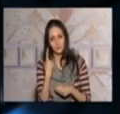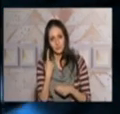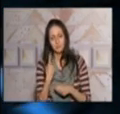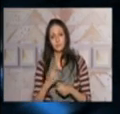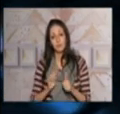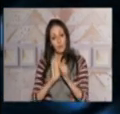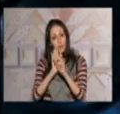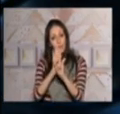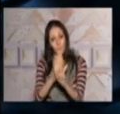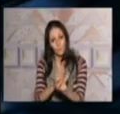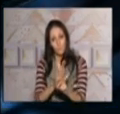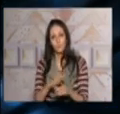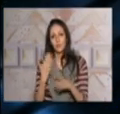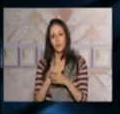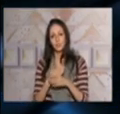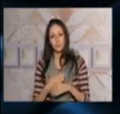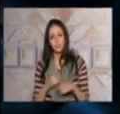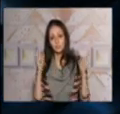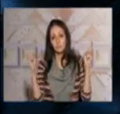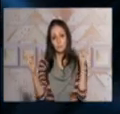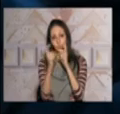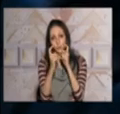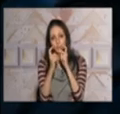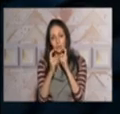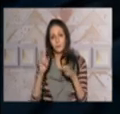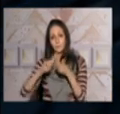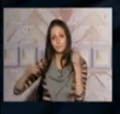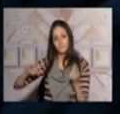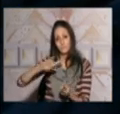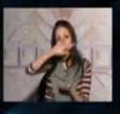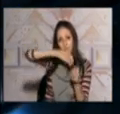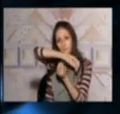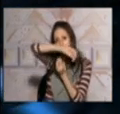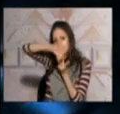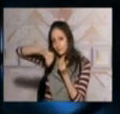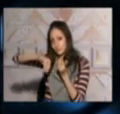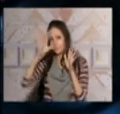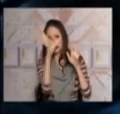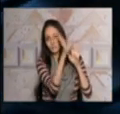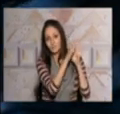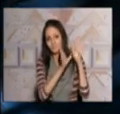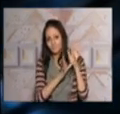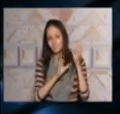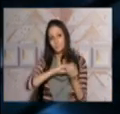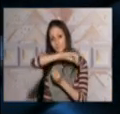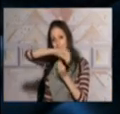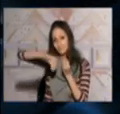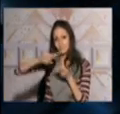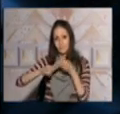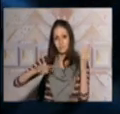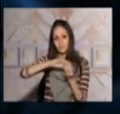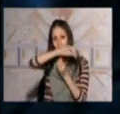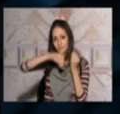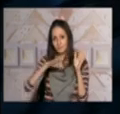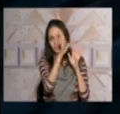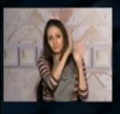شرعية. الهجرة غير المشروعة إحدى الجرائم المنظمة التي لدينا ارتباط تعهدي